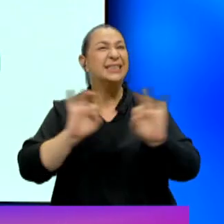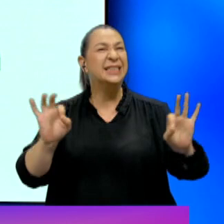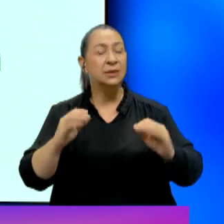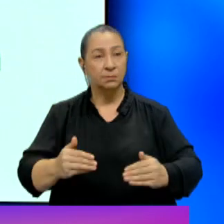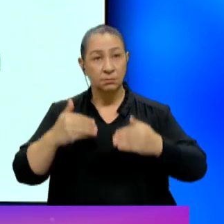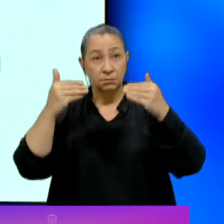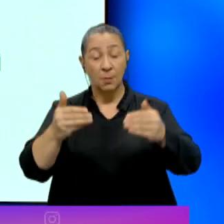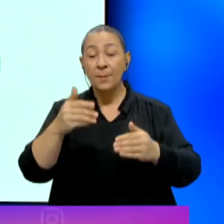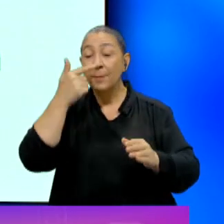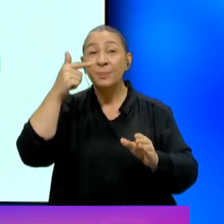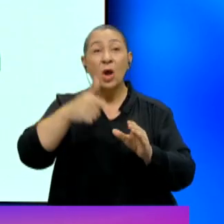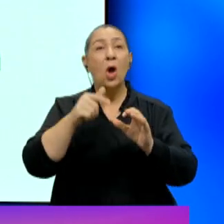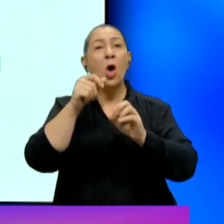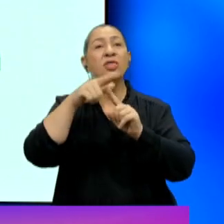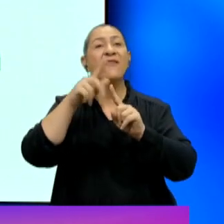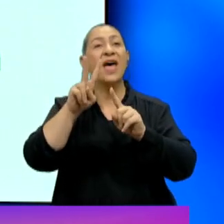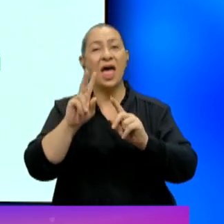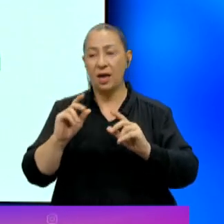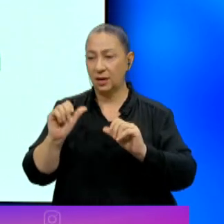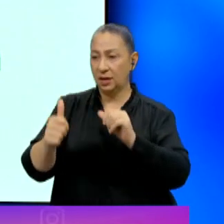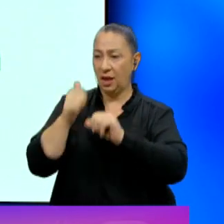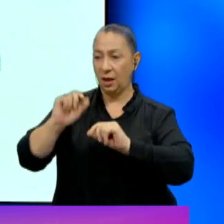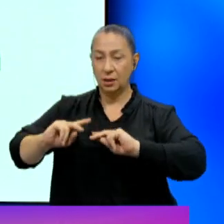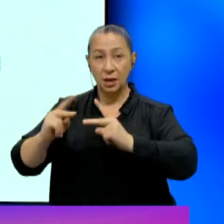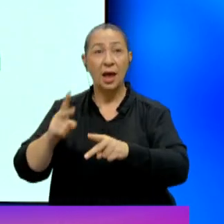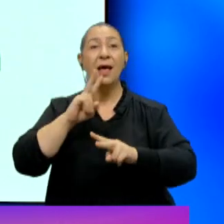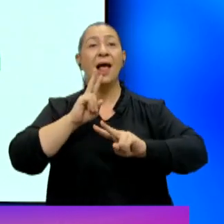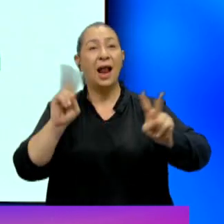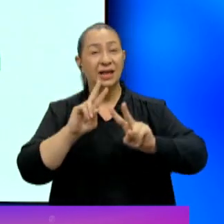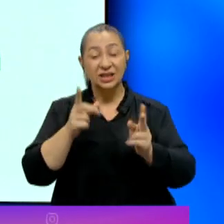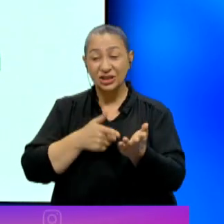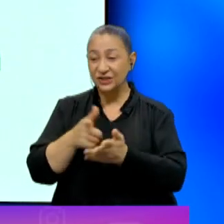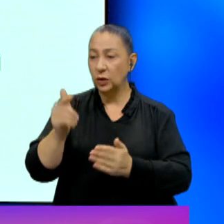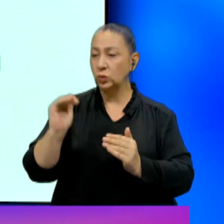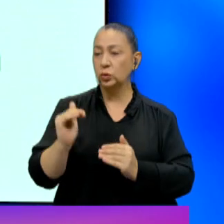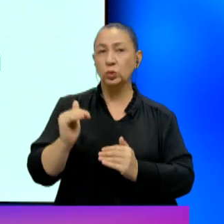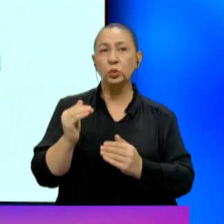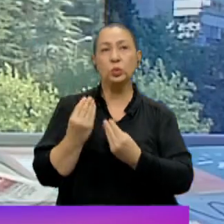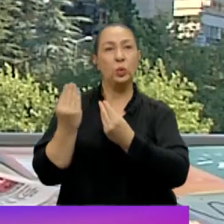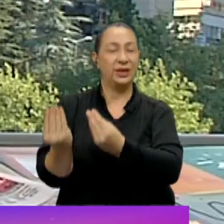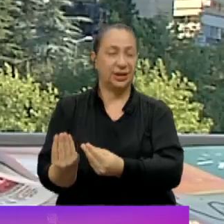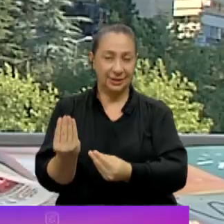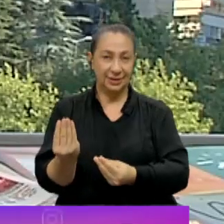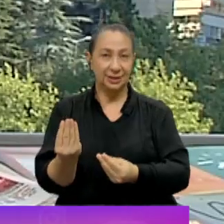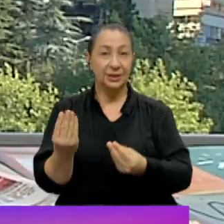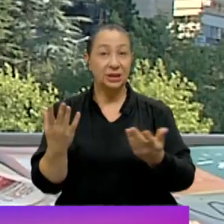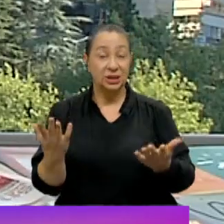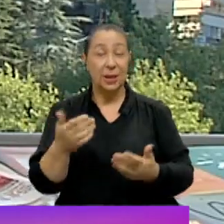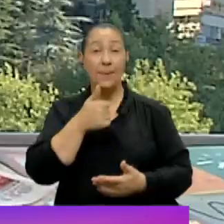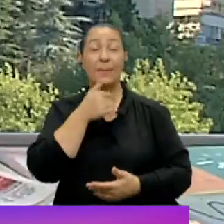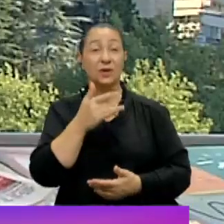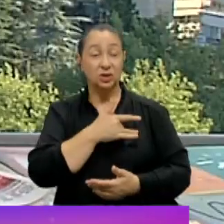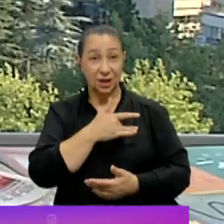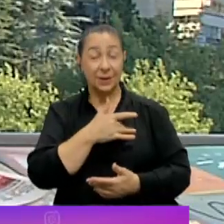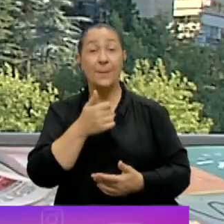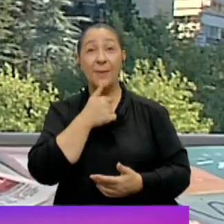erteleyeceğiz, mazotun ÖTV'sini iade edeceğiz, elektriği çiftçiye ucuz vereceğiz. İşte Babacan